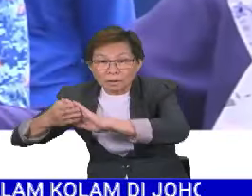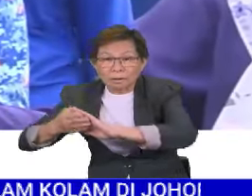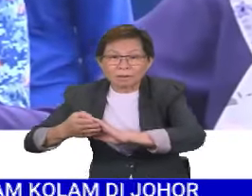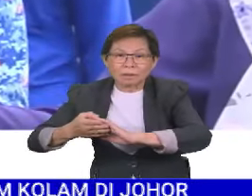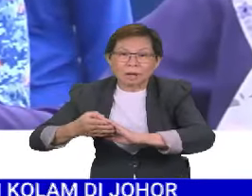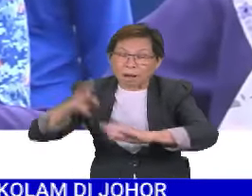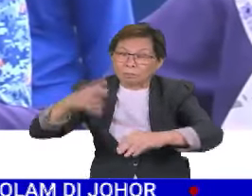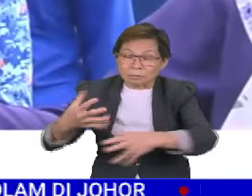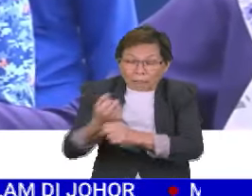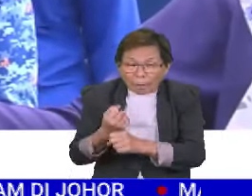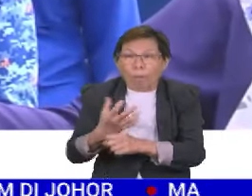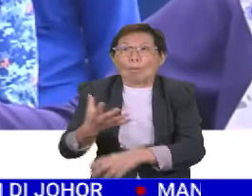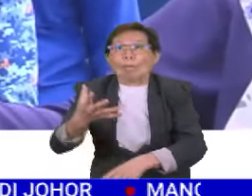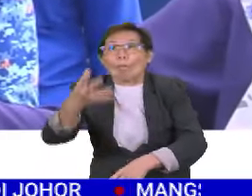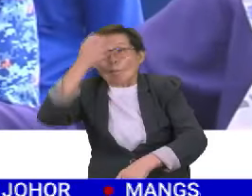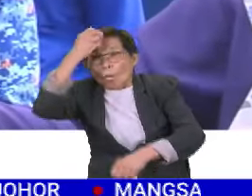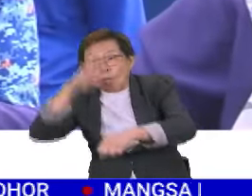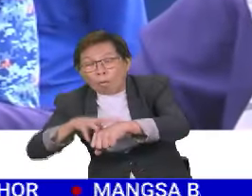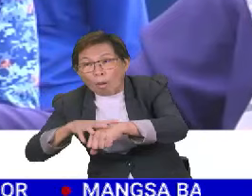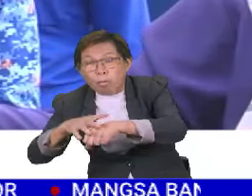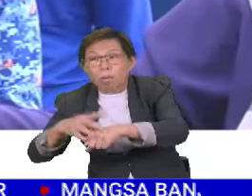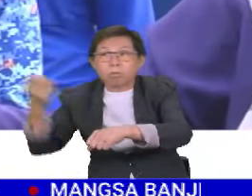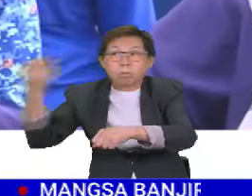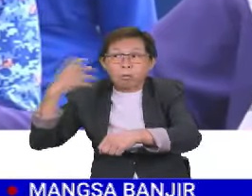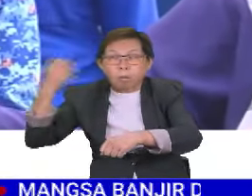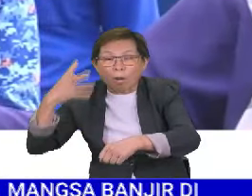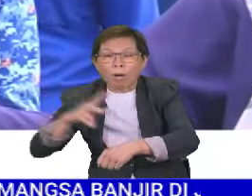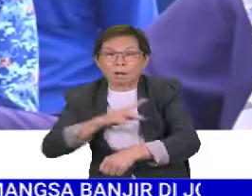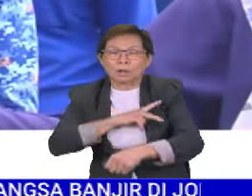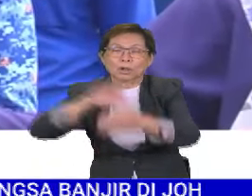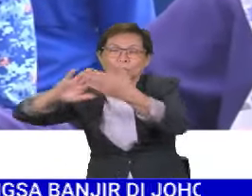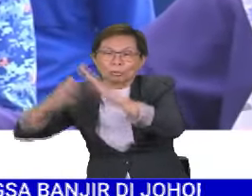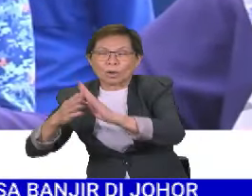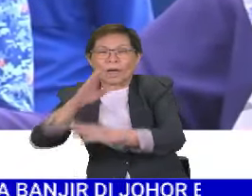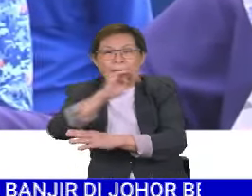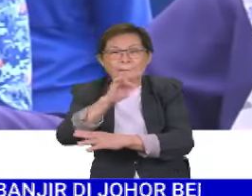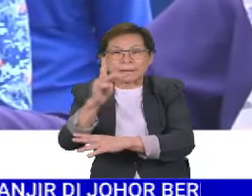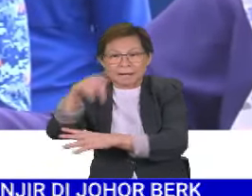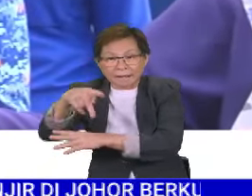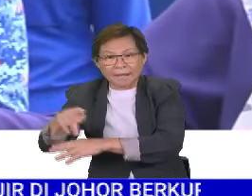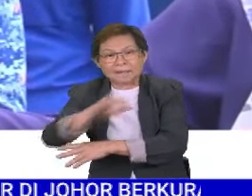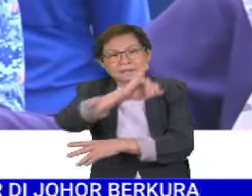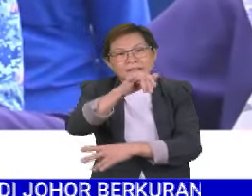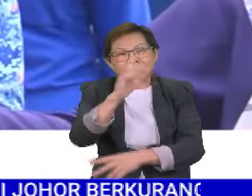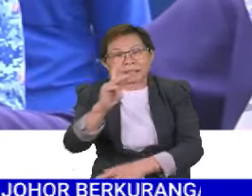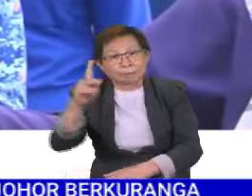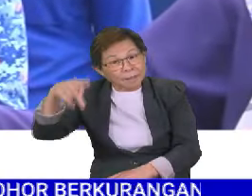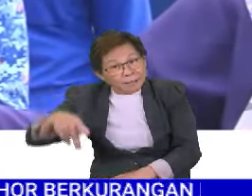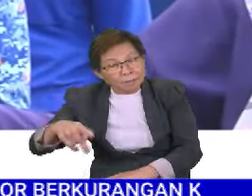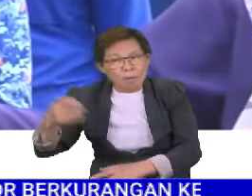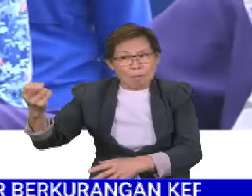je amaran ataupun dapat je notifikasi daripada ketua komuniti MPKK, JPKKP dan